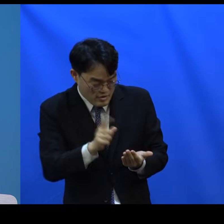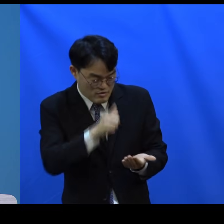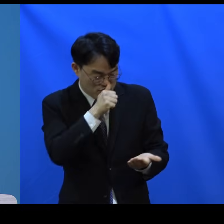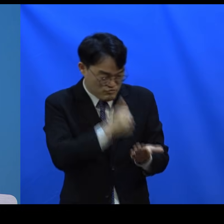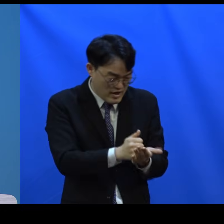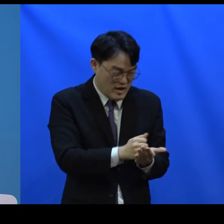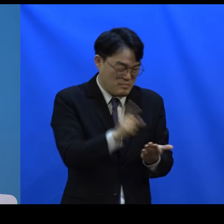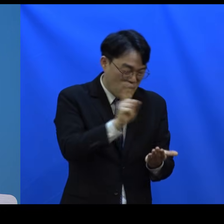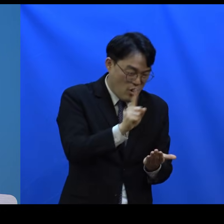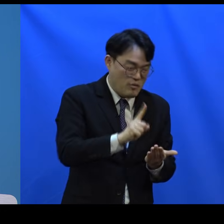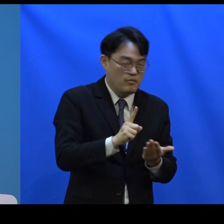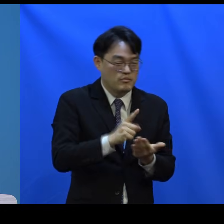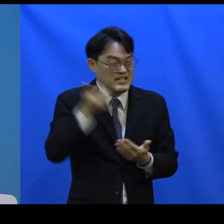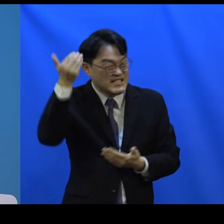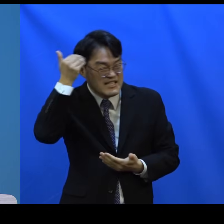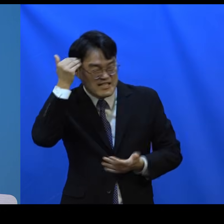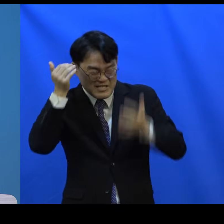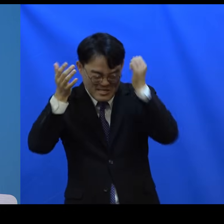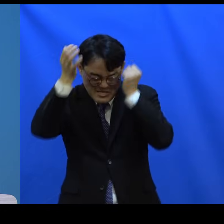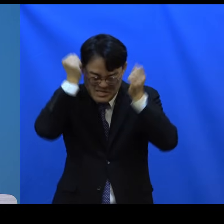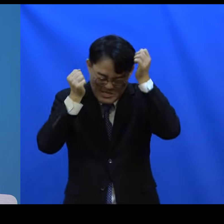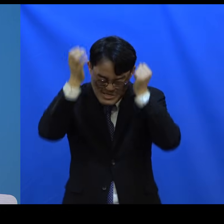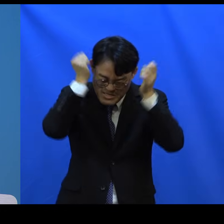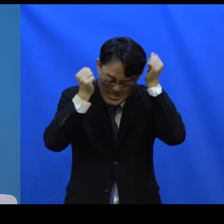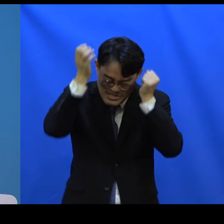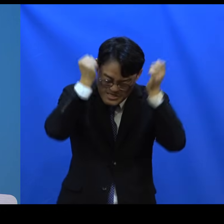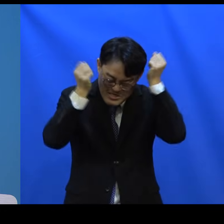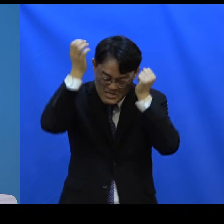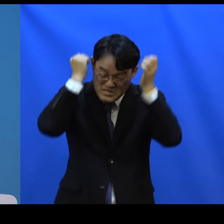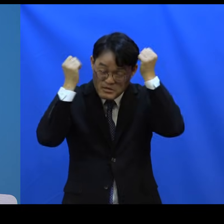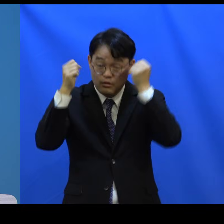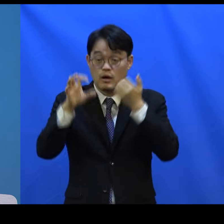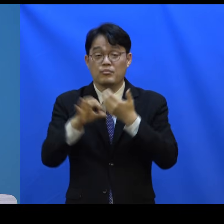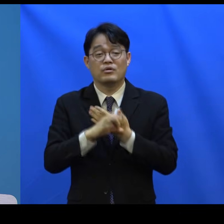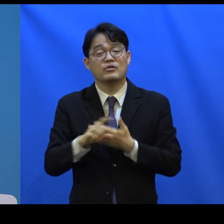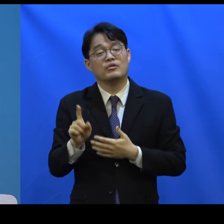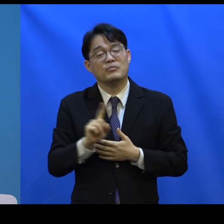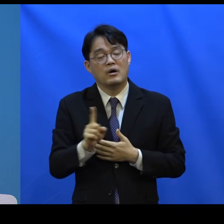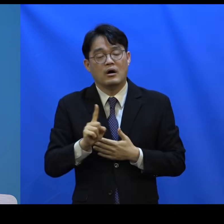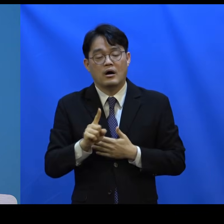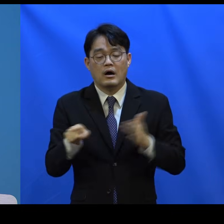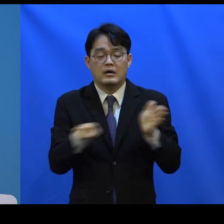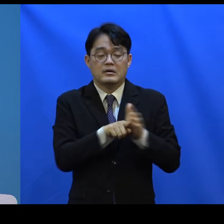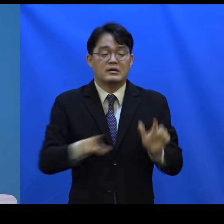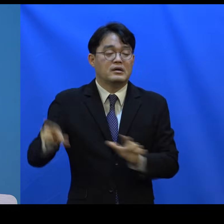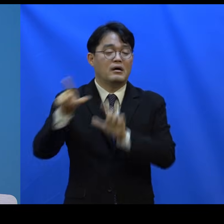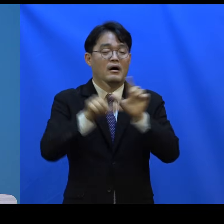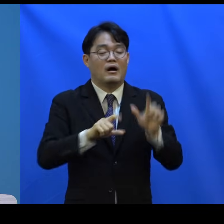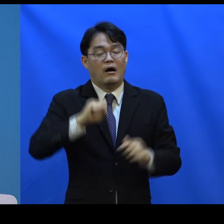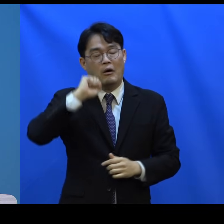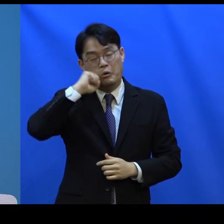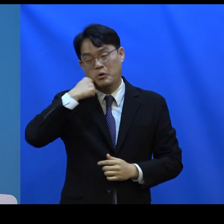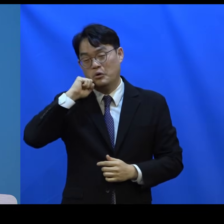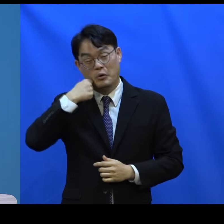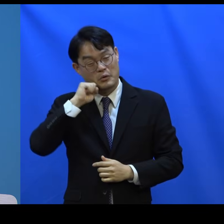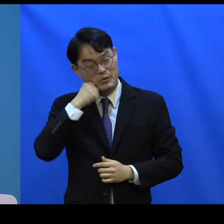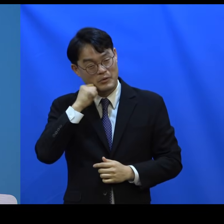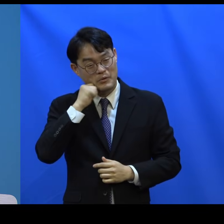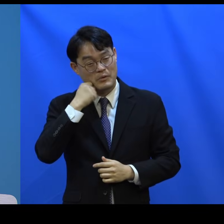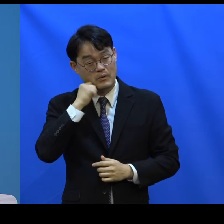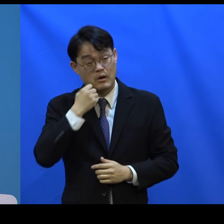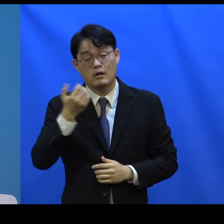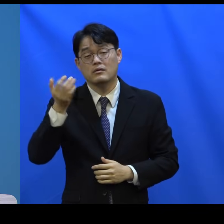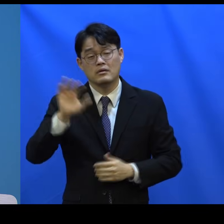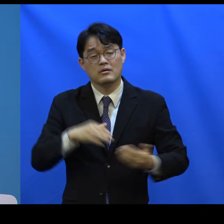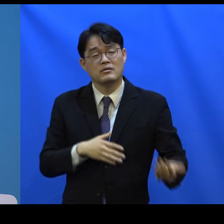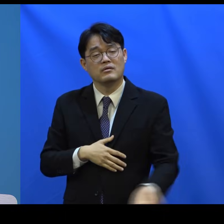출발한 분들은 이 사랑이라는 개념이 없는 경우가 있어요. 그럼 굉장히 어렵게 신앙생활을 해요. 그리고 신앙생활을 오래 교회를 다녀도 변화가 별로